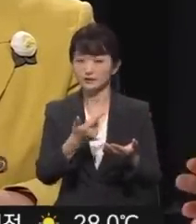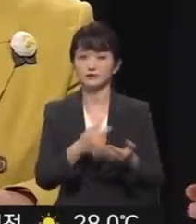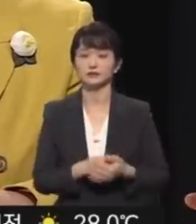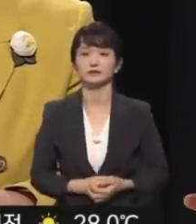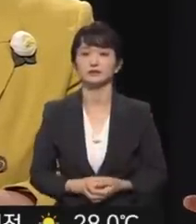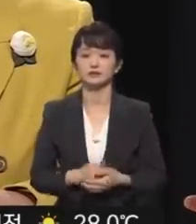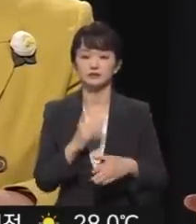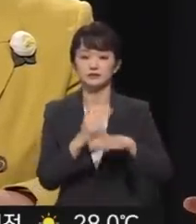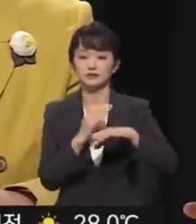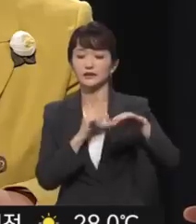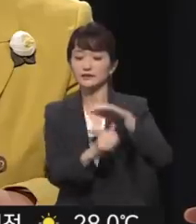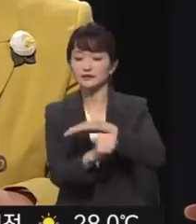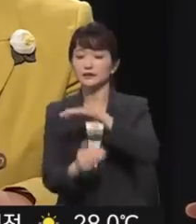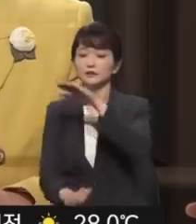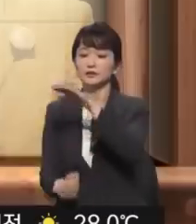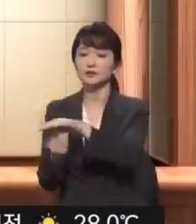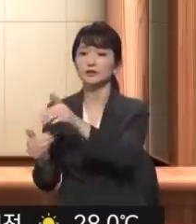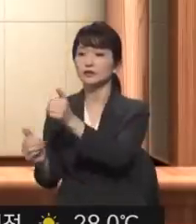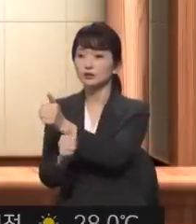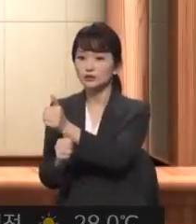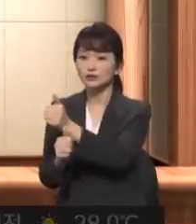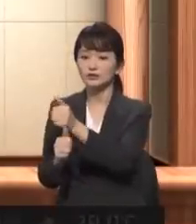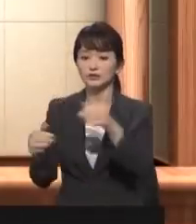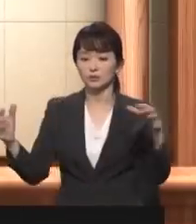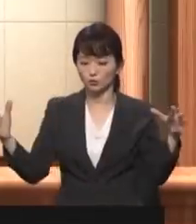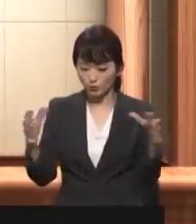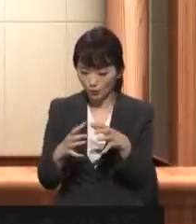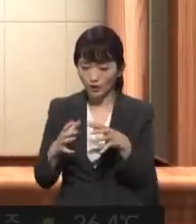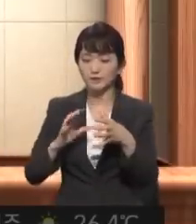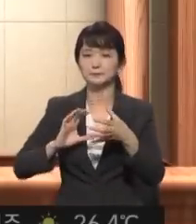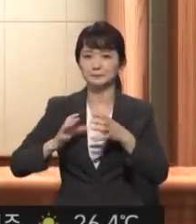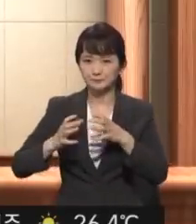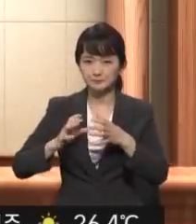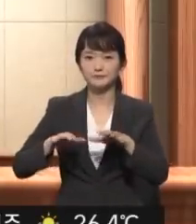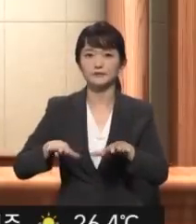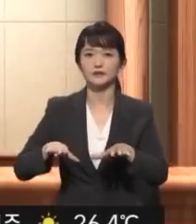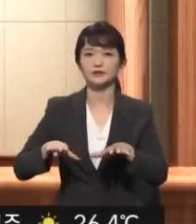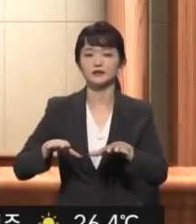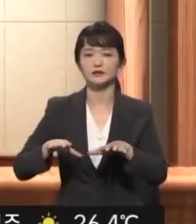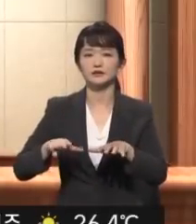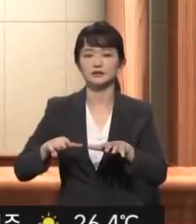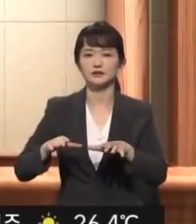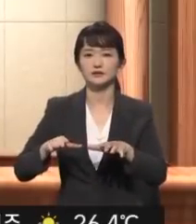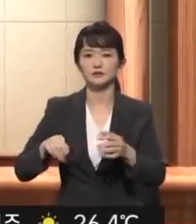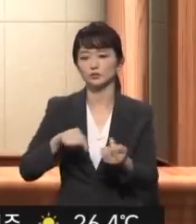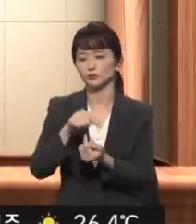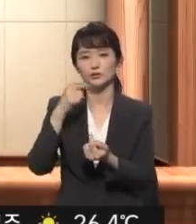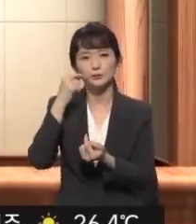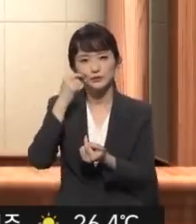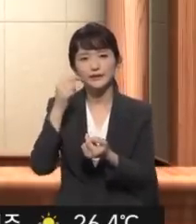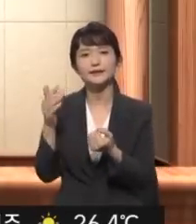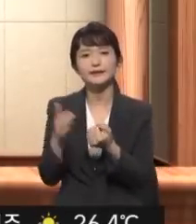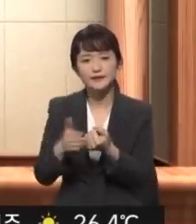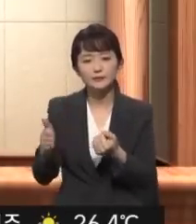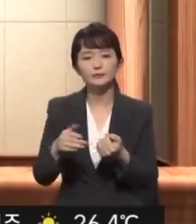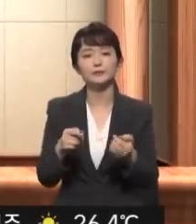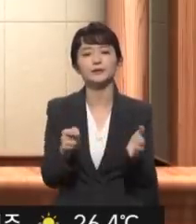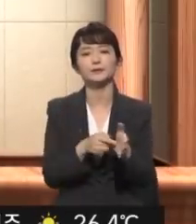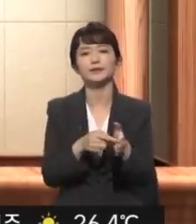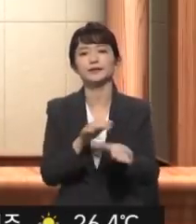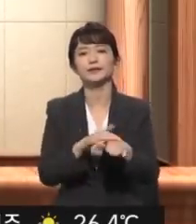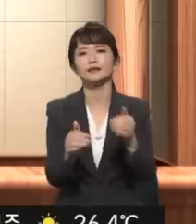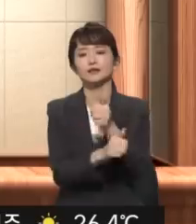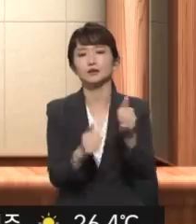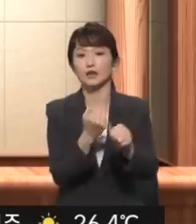당대표 최고위원 들이 함께 협의를 해서 자 우리 이제 더 이상 할 수가 없으니 bob 체제로 전환 합시다 라고 말했을 때는